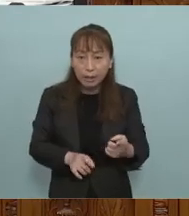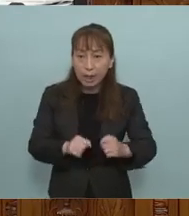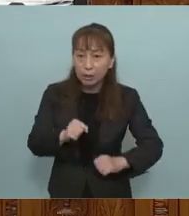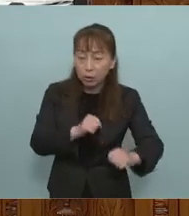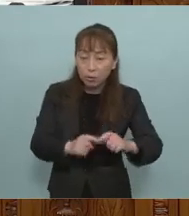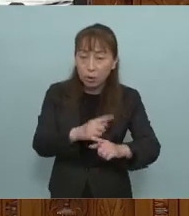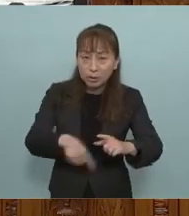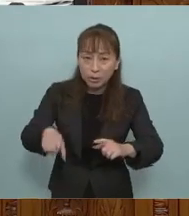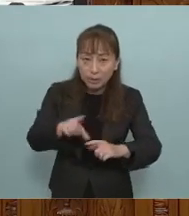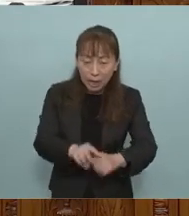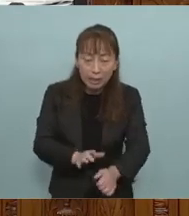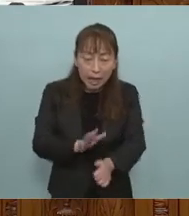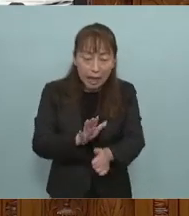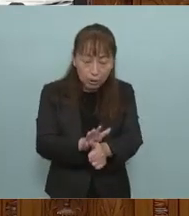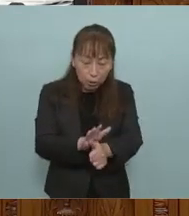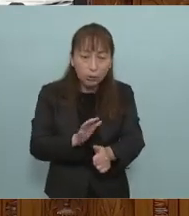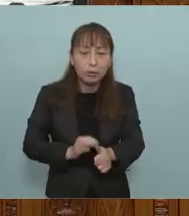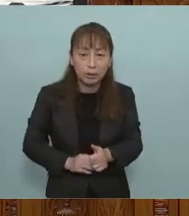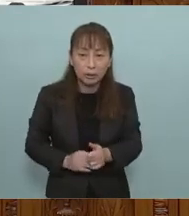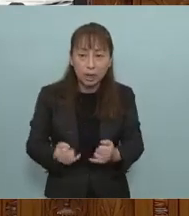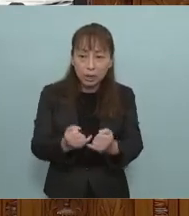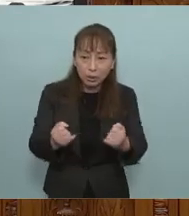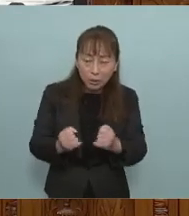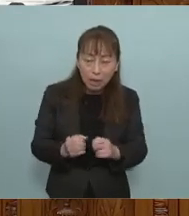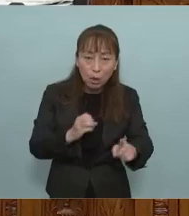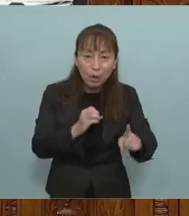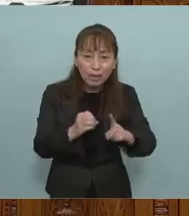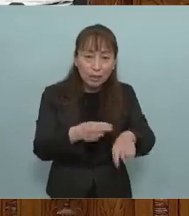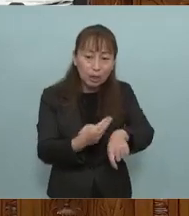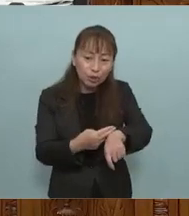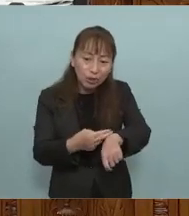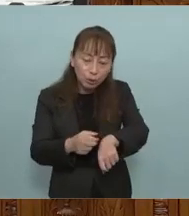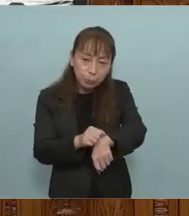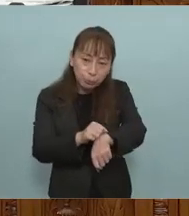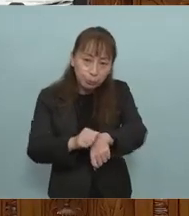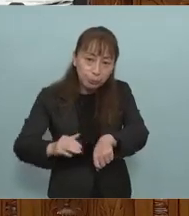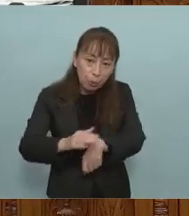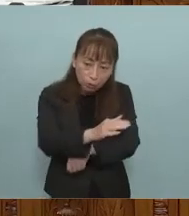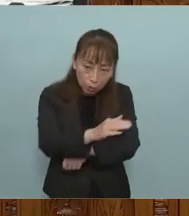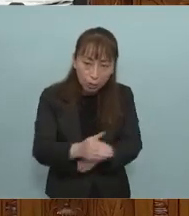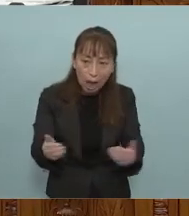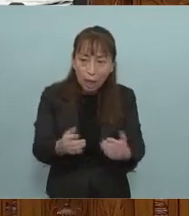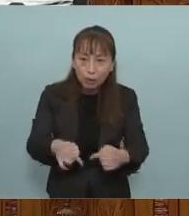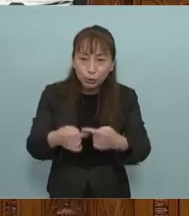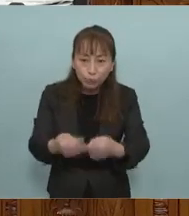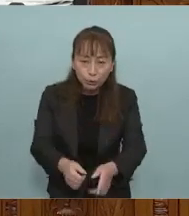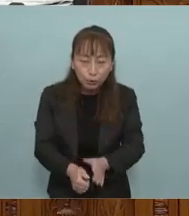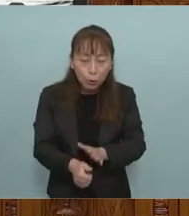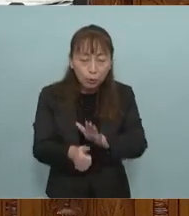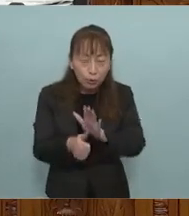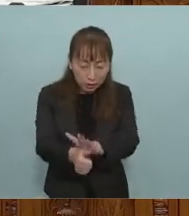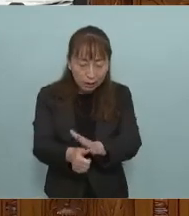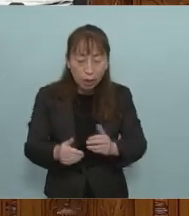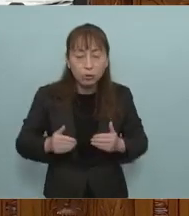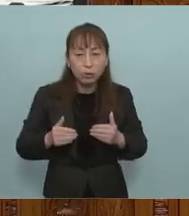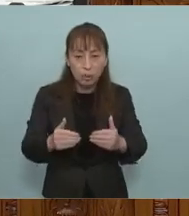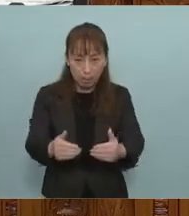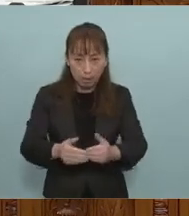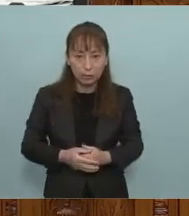みをさらに後押しし、女性のデジタルスキル向上と就労支援を進めてまい